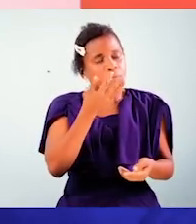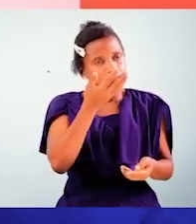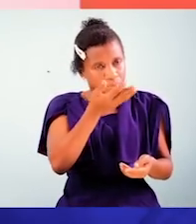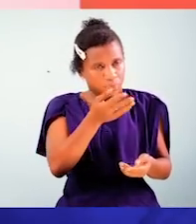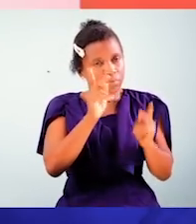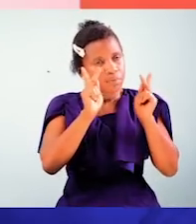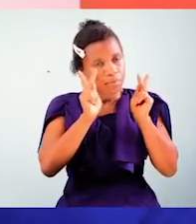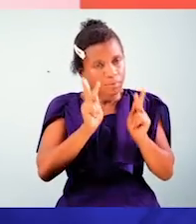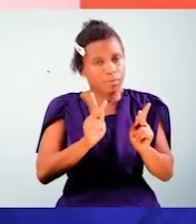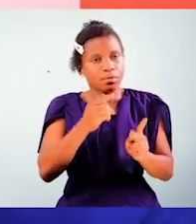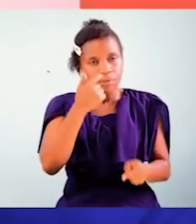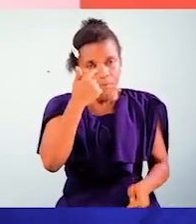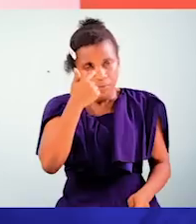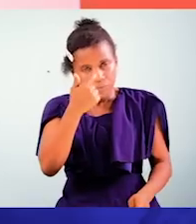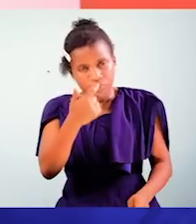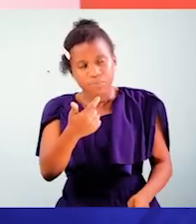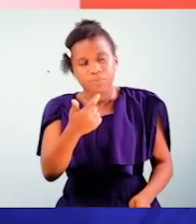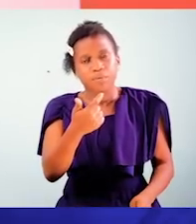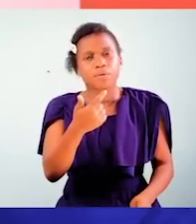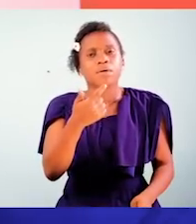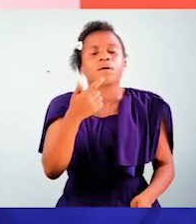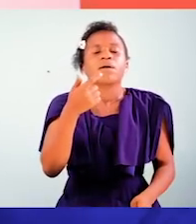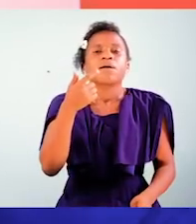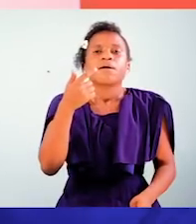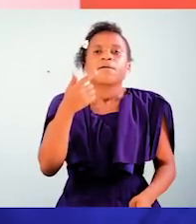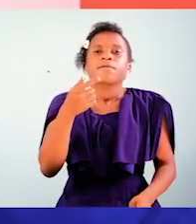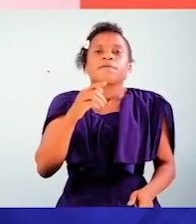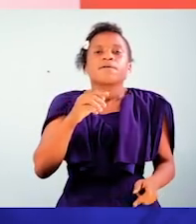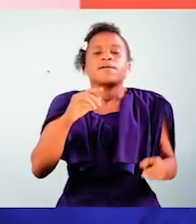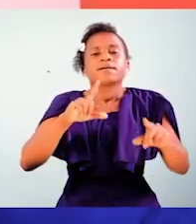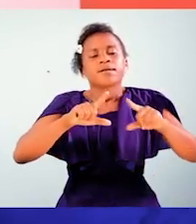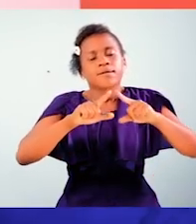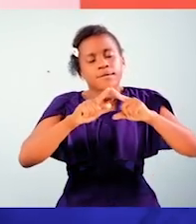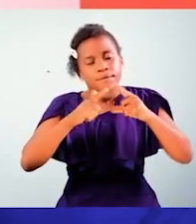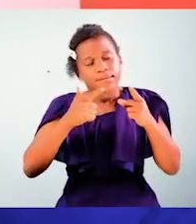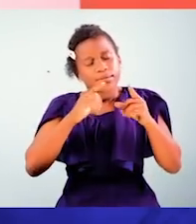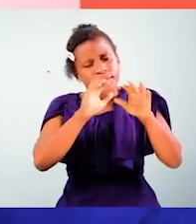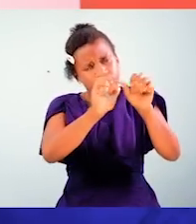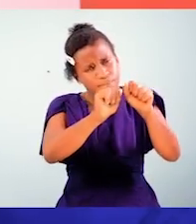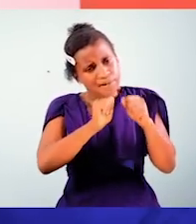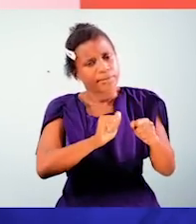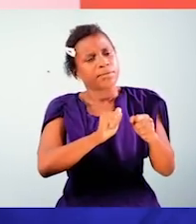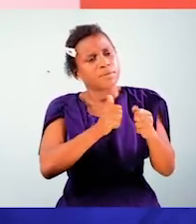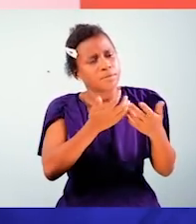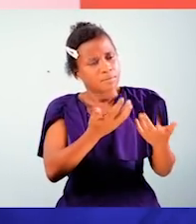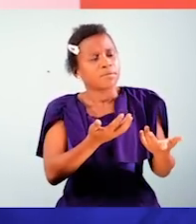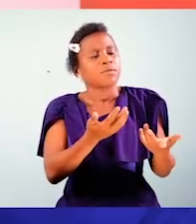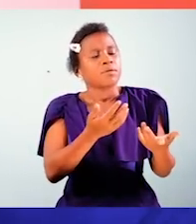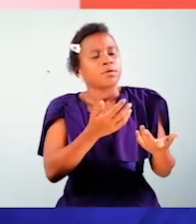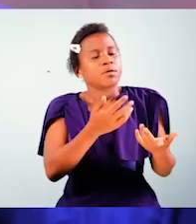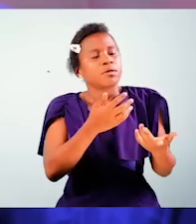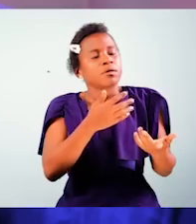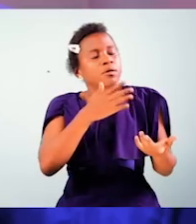kama jicho ulivyosema, kwamba ndio jicho tochi anaona, lakini hakamati. Unadhani kuna